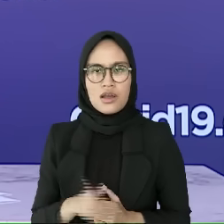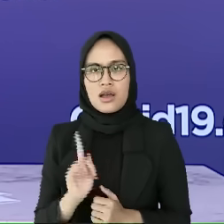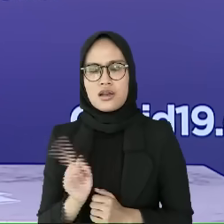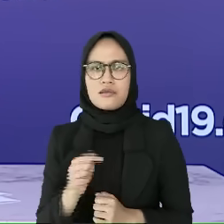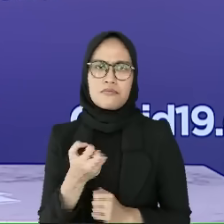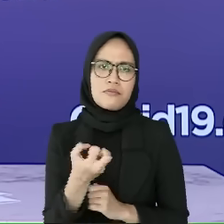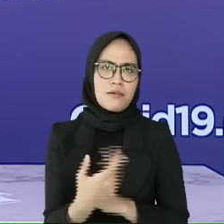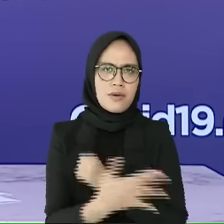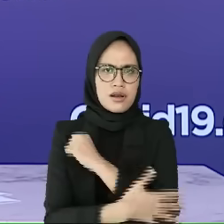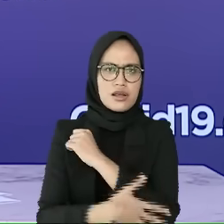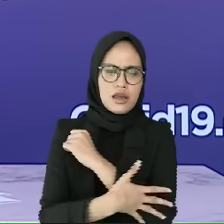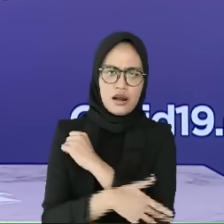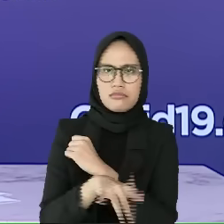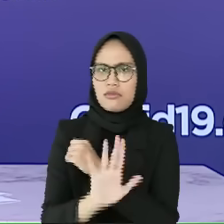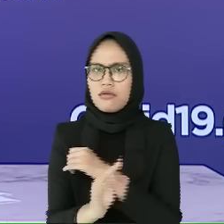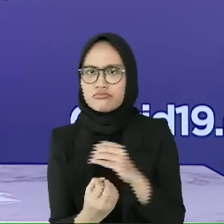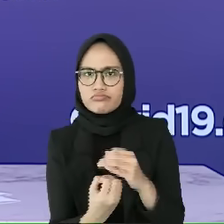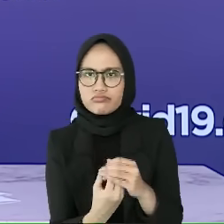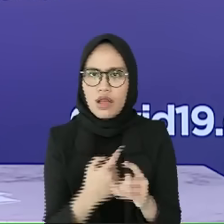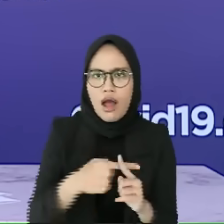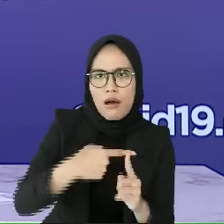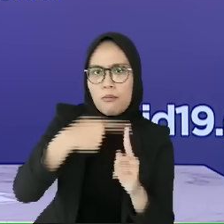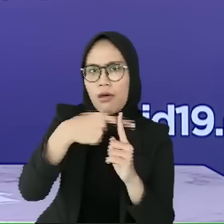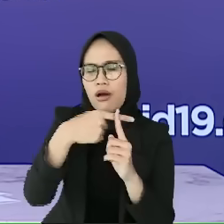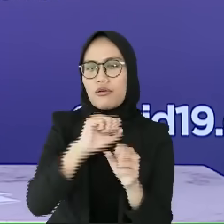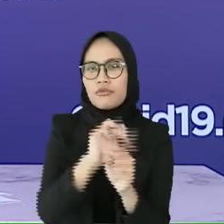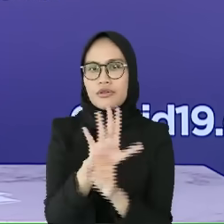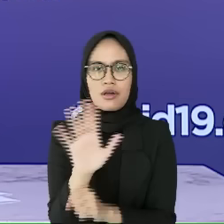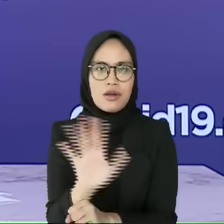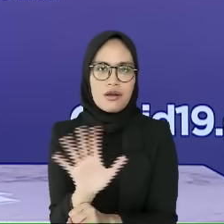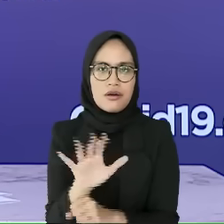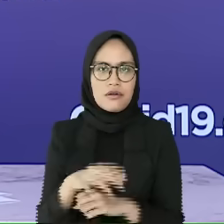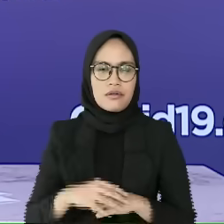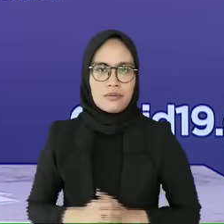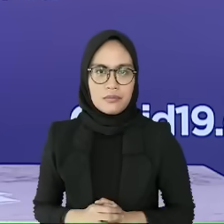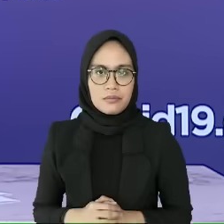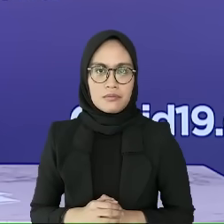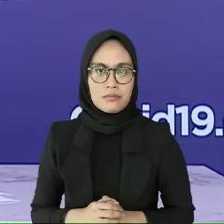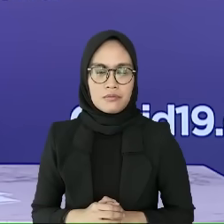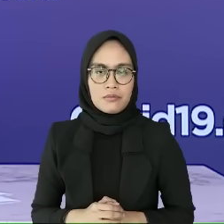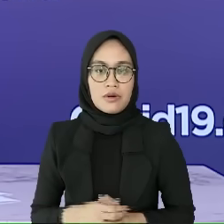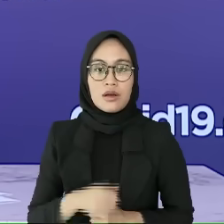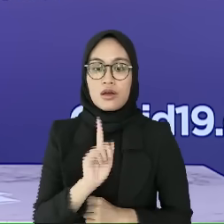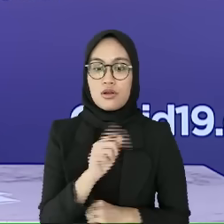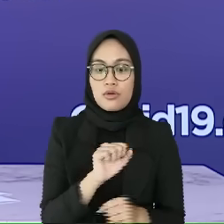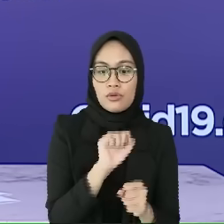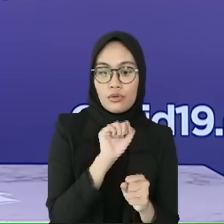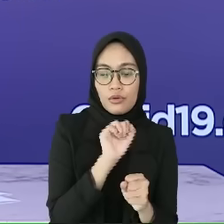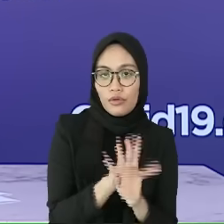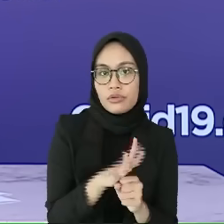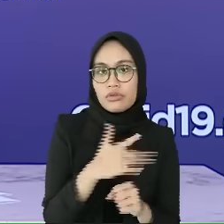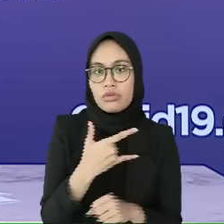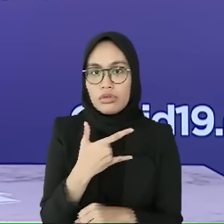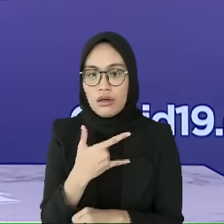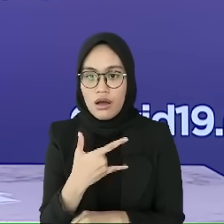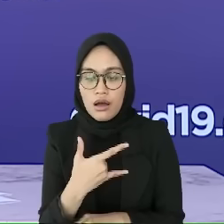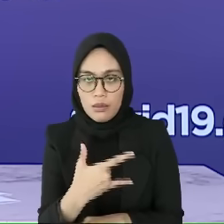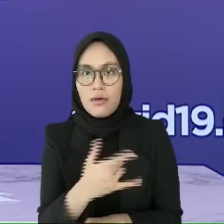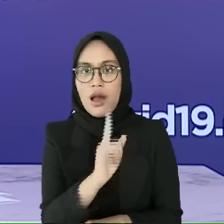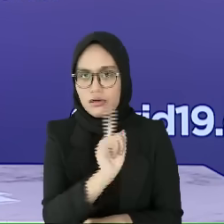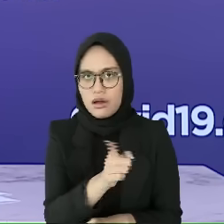di Indonesia. Terbukti dengan kasus COVID-19 yang melandai di saat kasus di negara lain